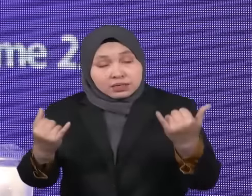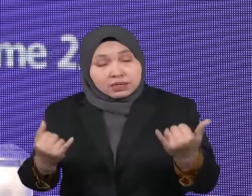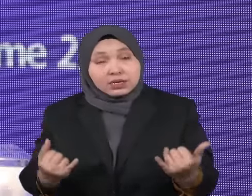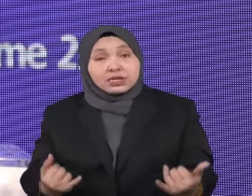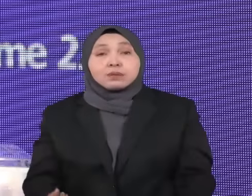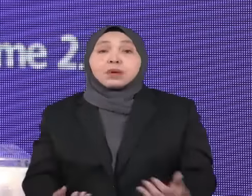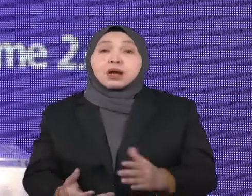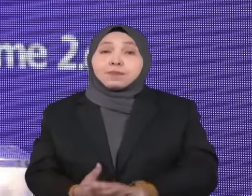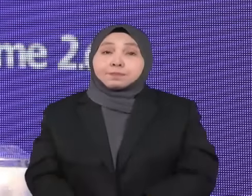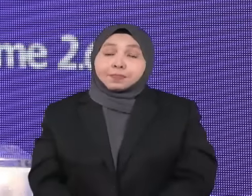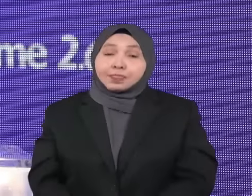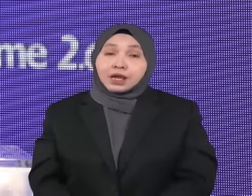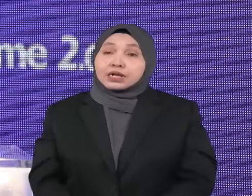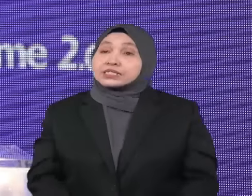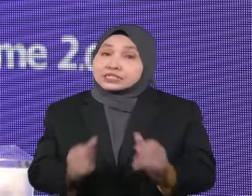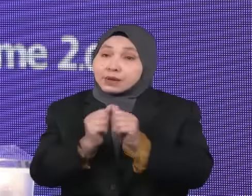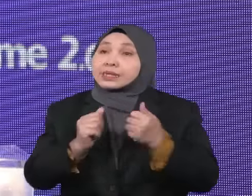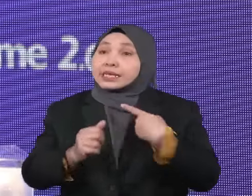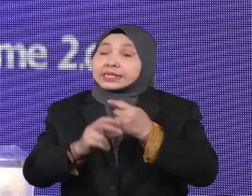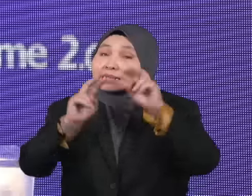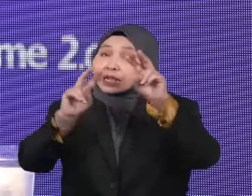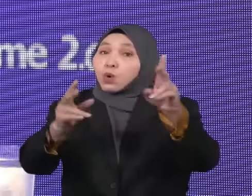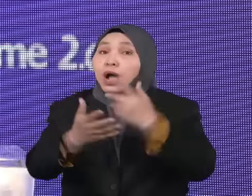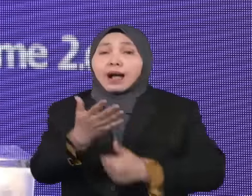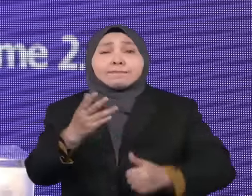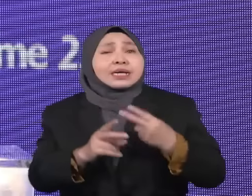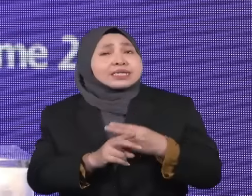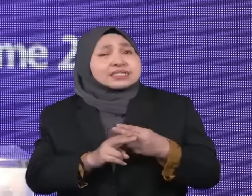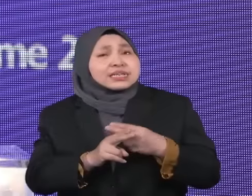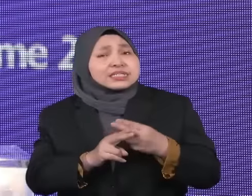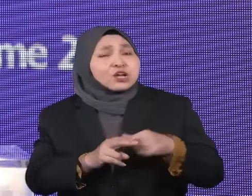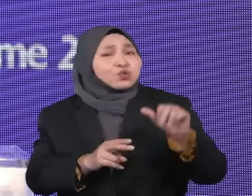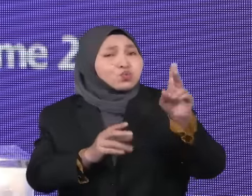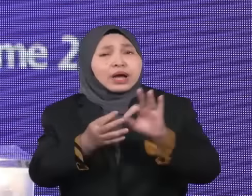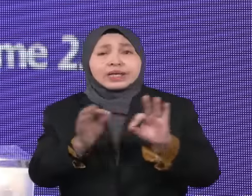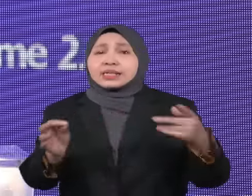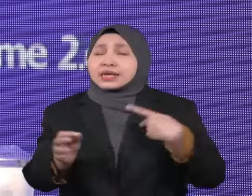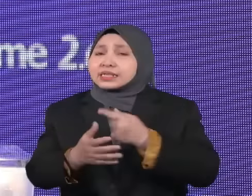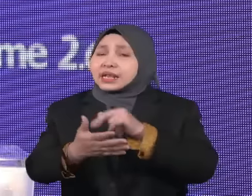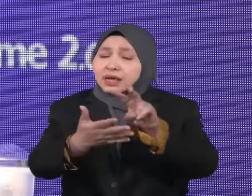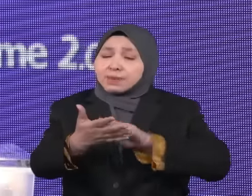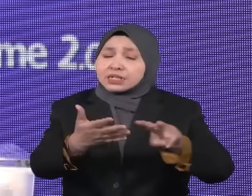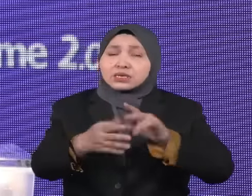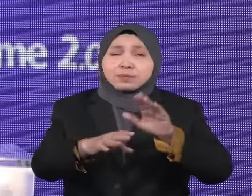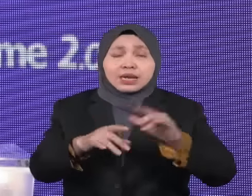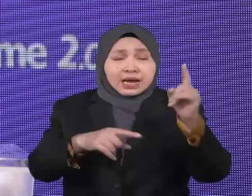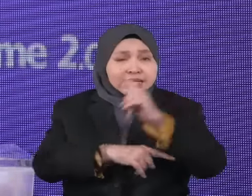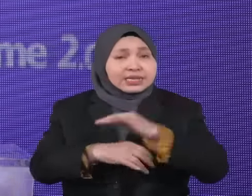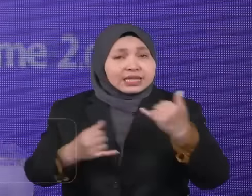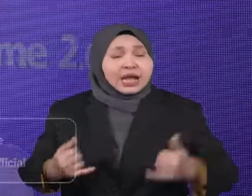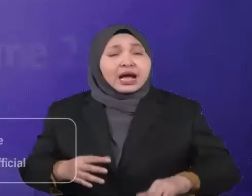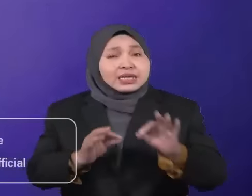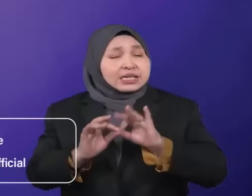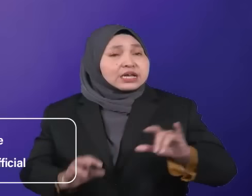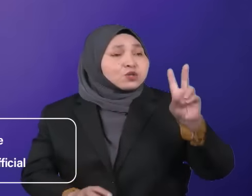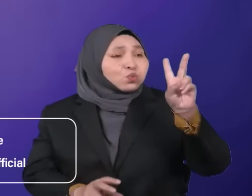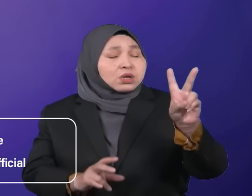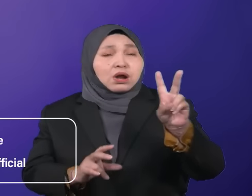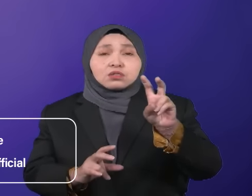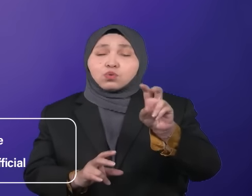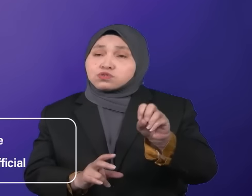zidni ilma. Sama-sama kita saksikan apakah ringkasan sinopsis bagi dua ayat yang kita akan baca pada hari ini. Iaitu pada ayat yang